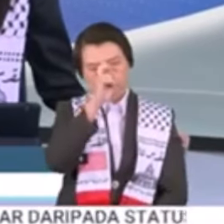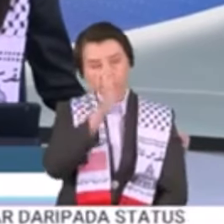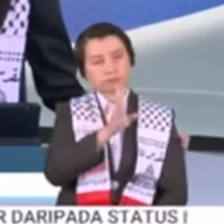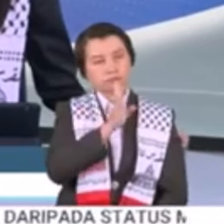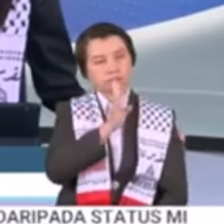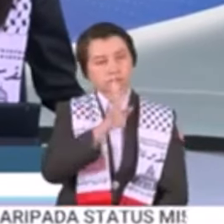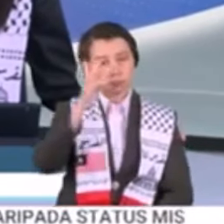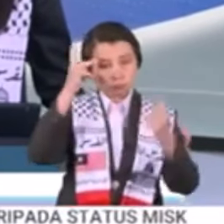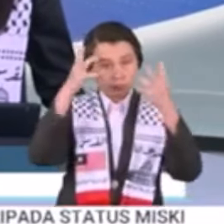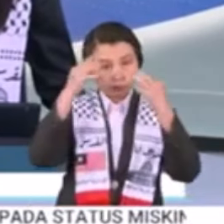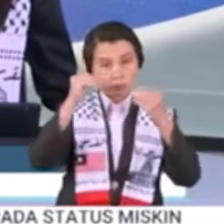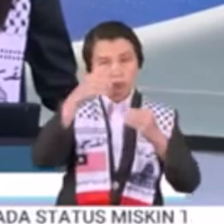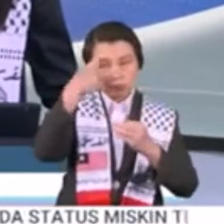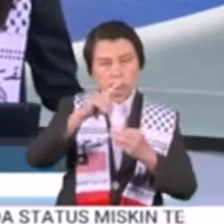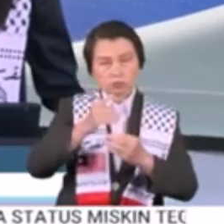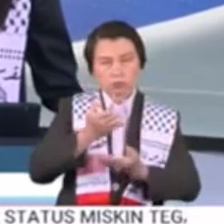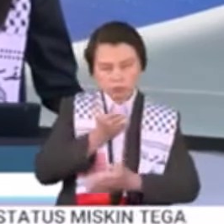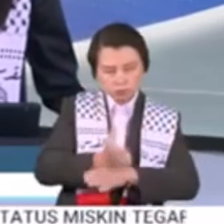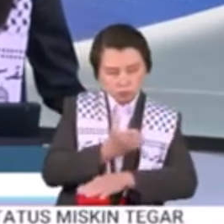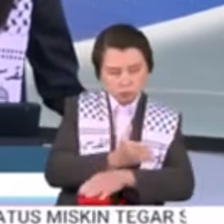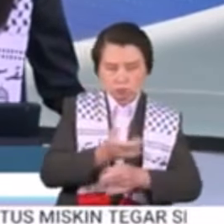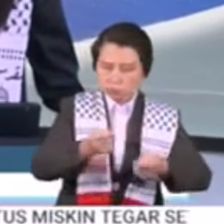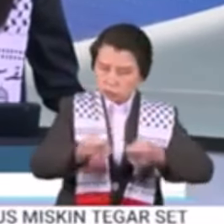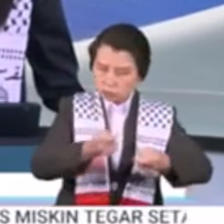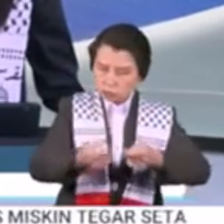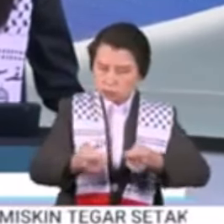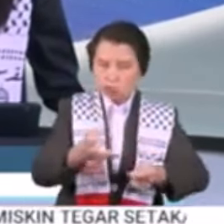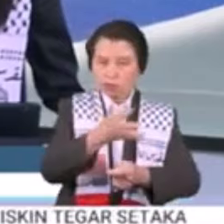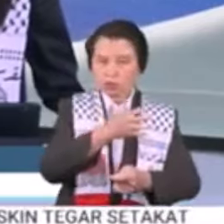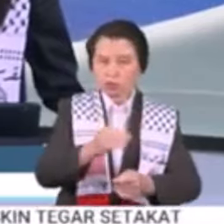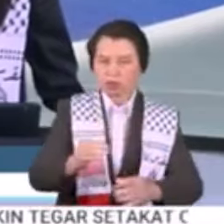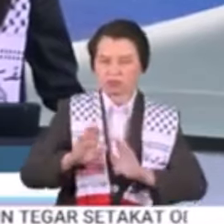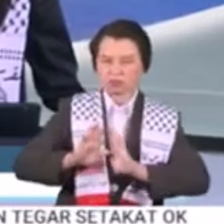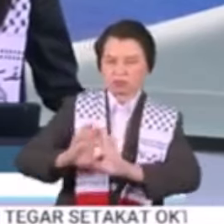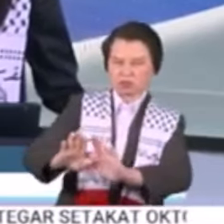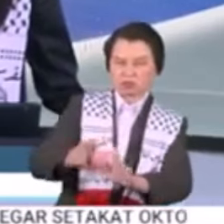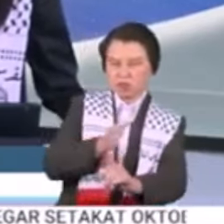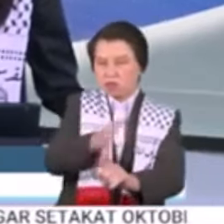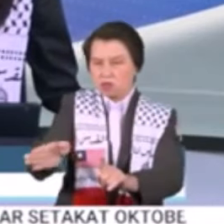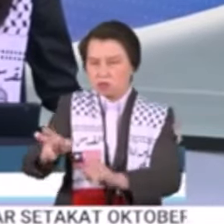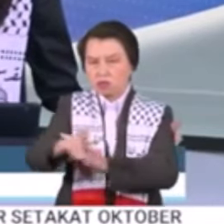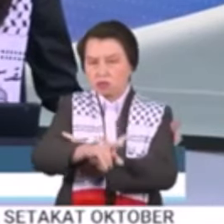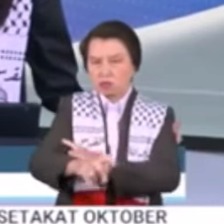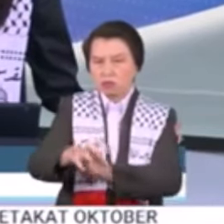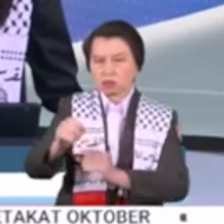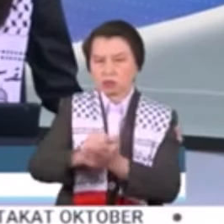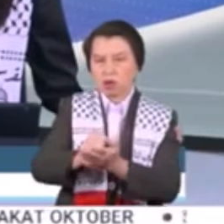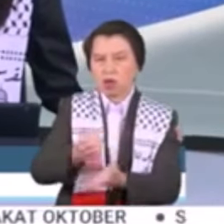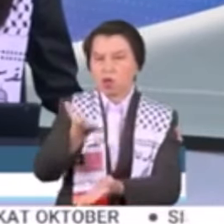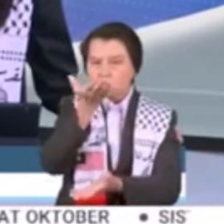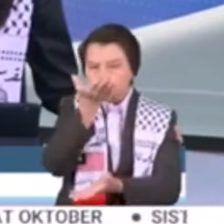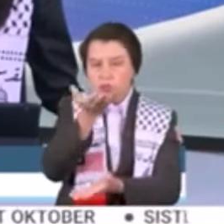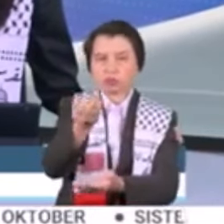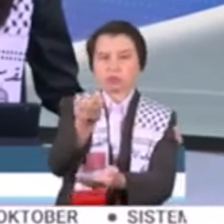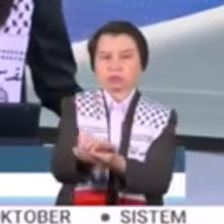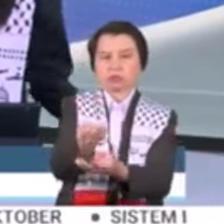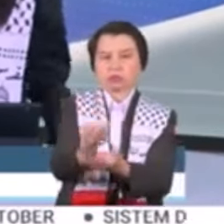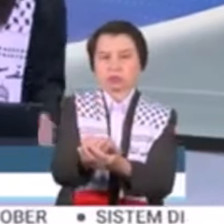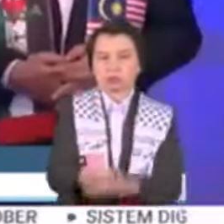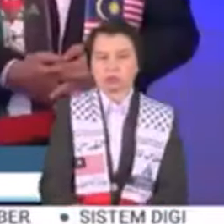perlu dilakukan bagi memperbaiki tata kelola selain menangkis ketirisan dan pembaziran dana.